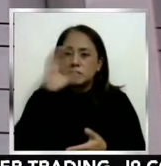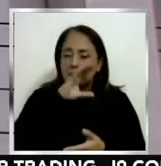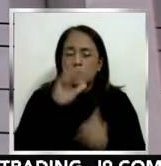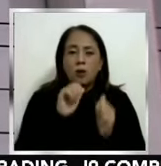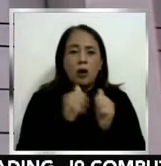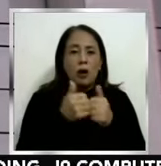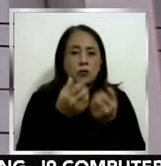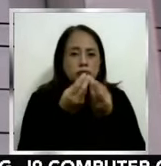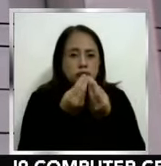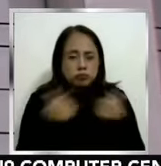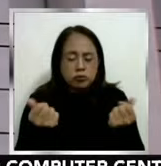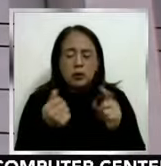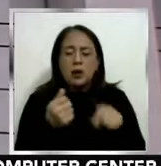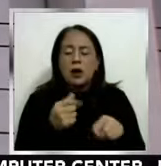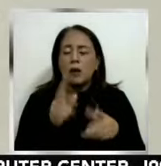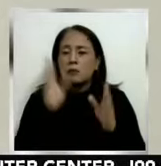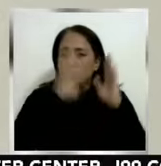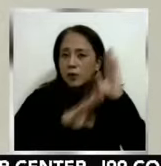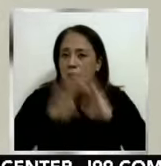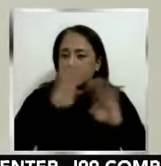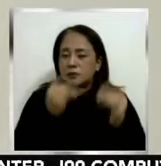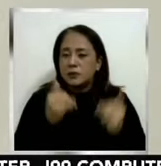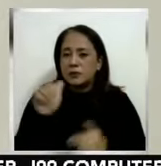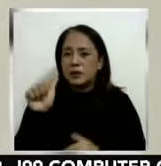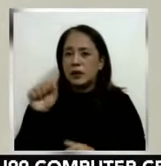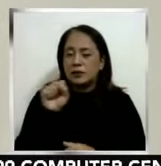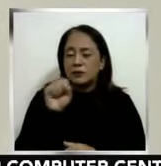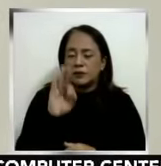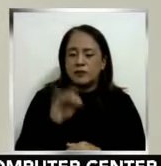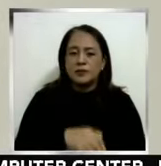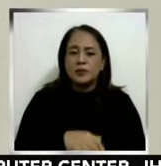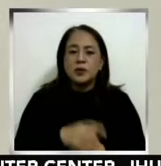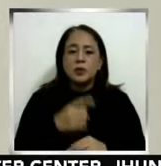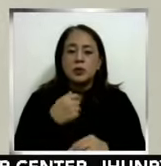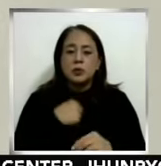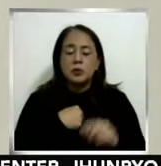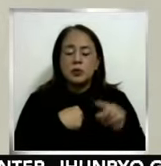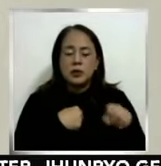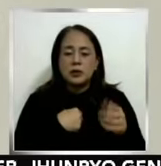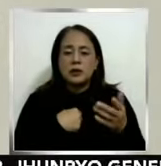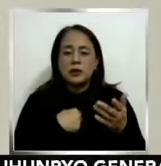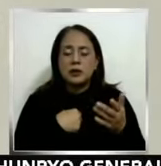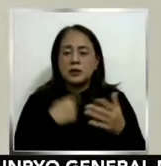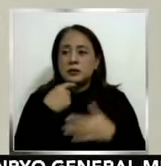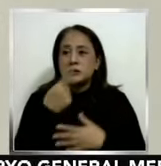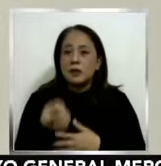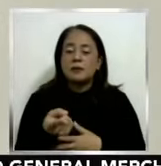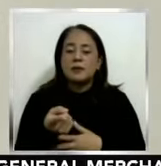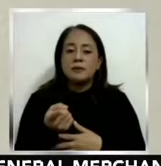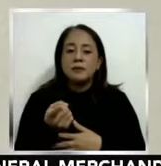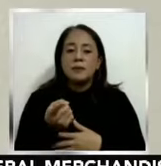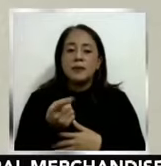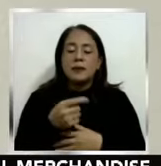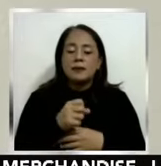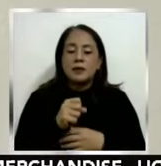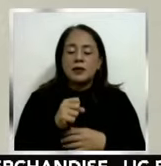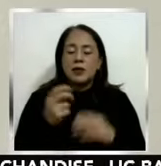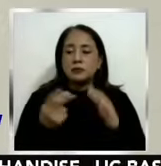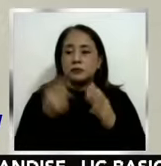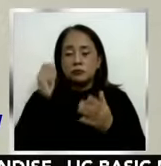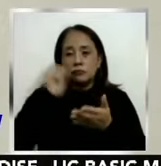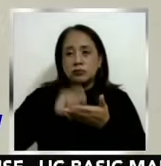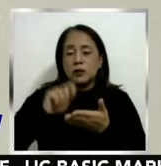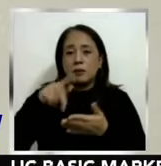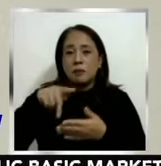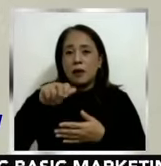masosolusyunan ang problema ngayon sa ASF. The Department of Agriculture, na sinabi naman ni Senior Yusek Panganiban, let's harmonize or